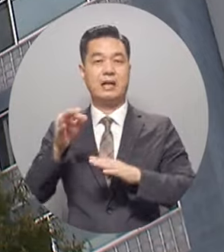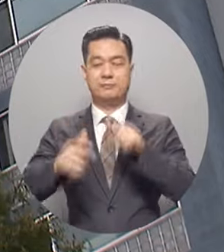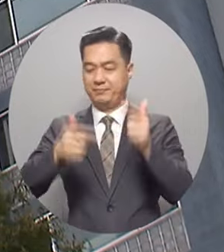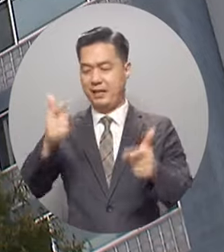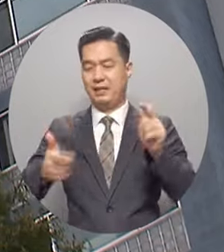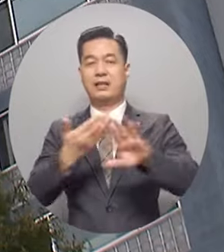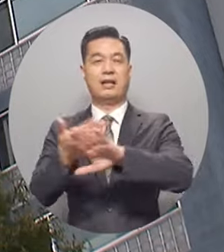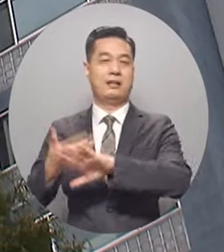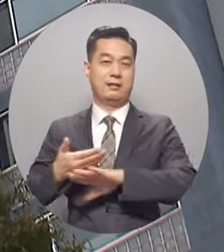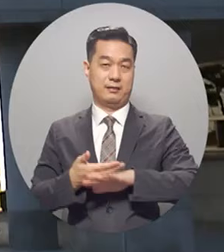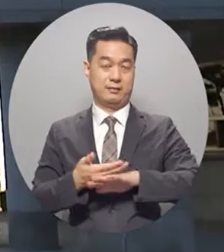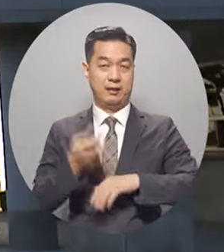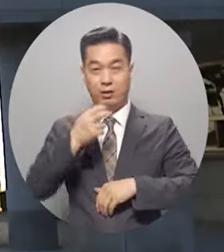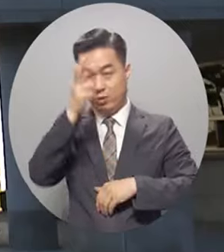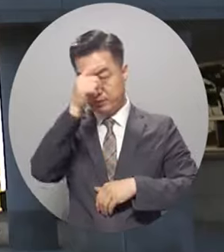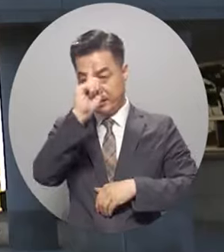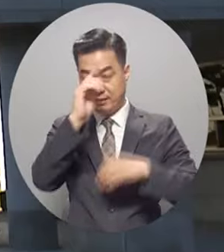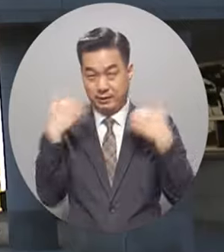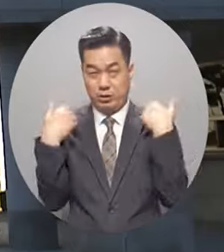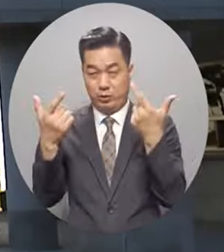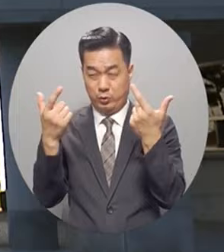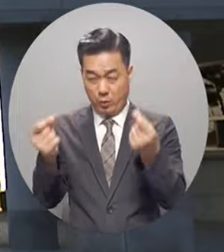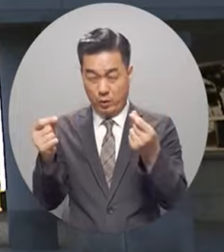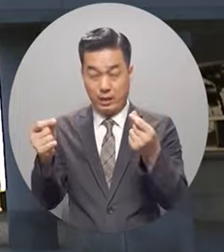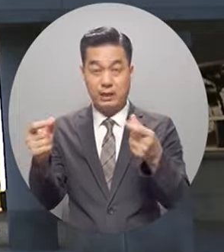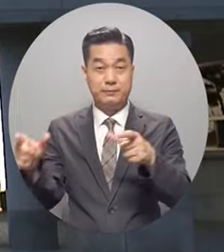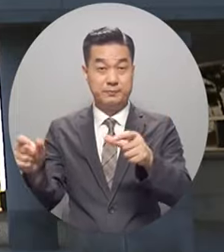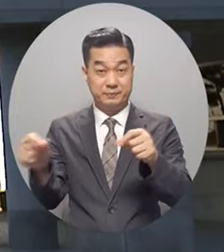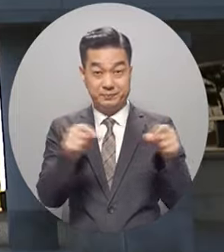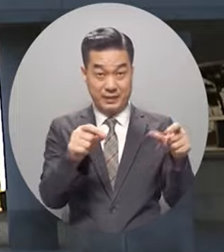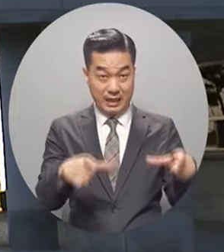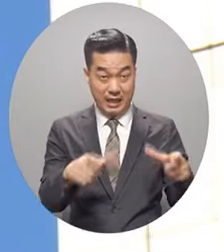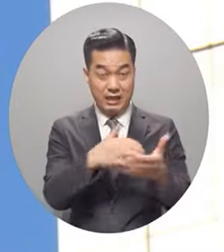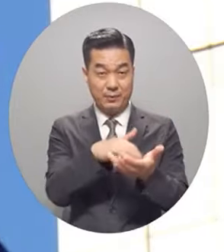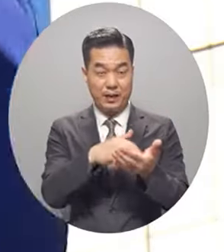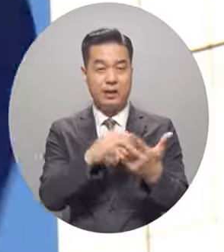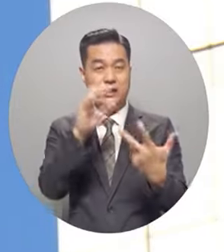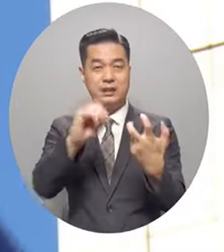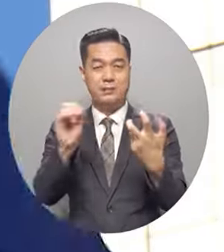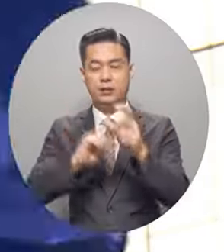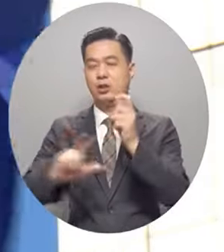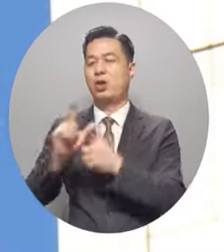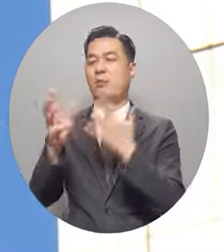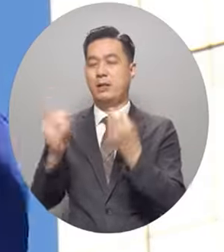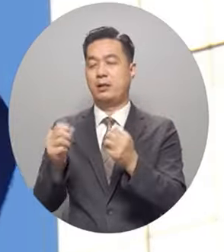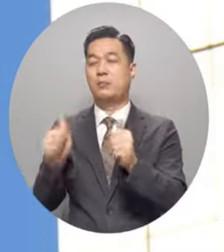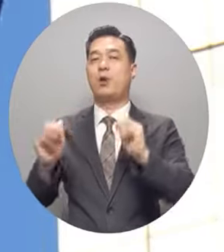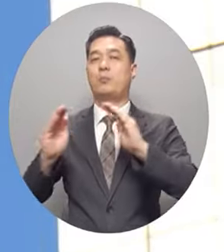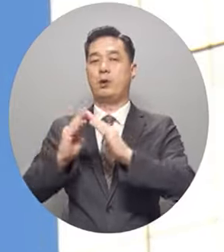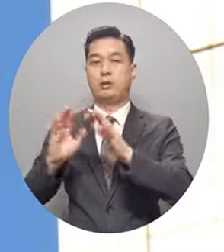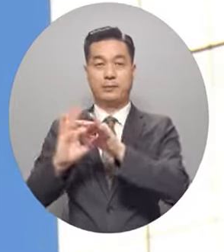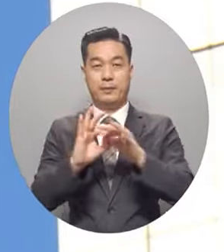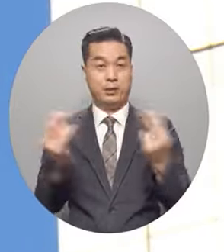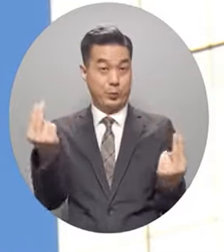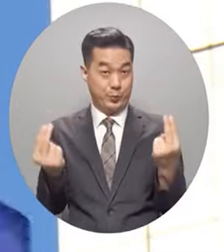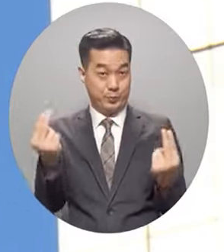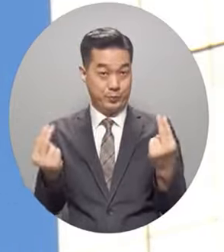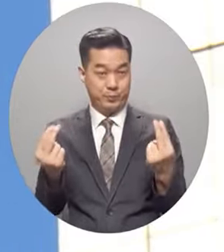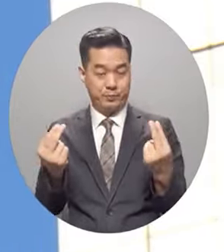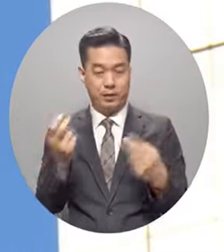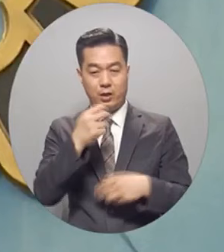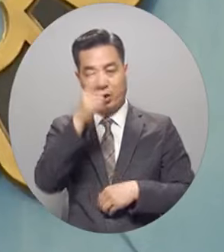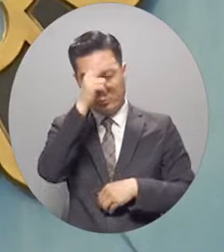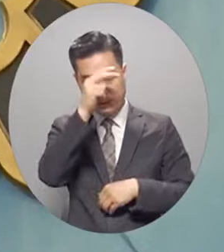있습니다 검찰청과 똑같이 설치돼 있고 검찰보다 인원이 70% 더 많은 법원과 비교해 봐도 검찰의